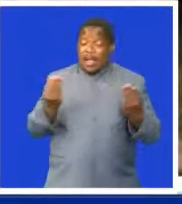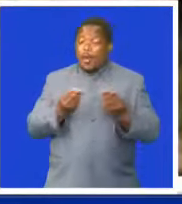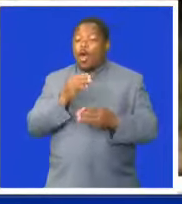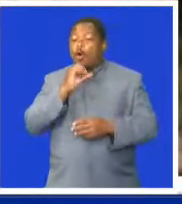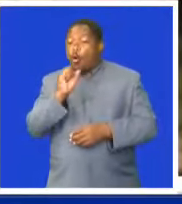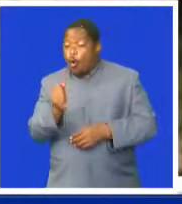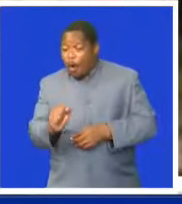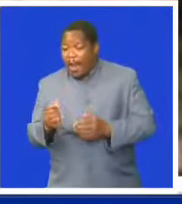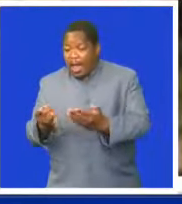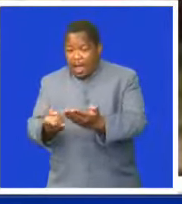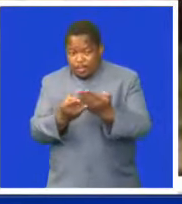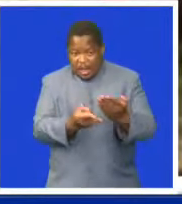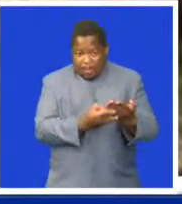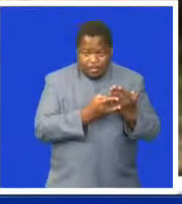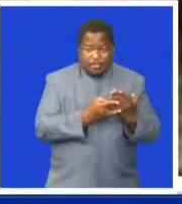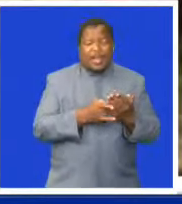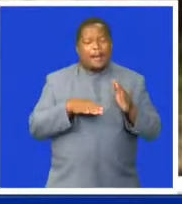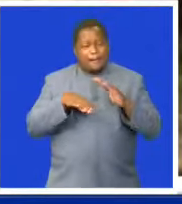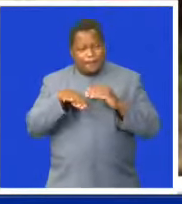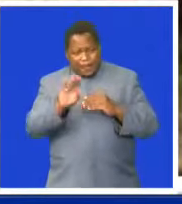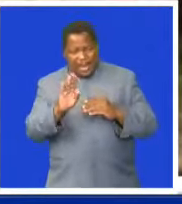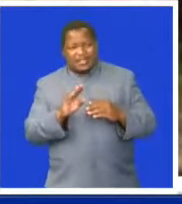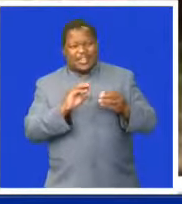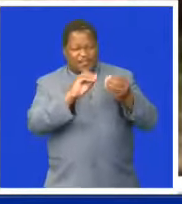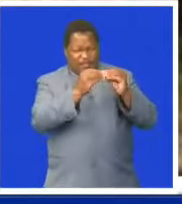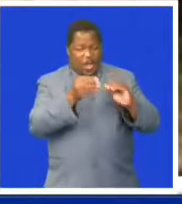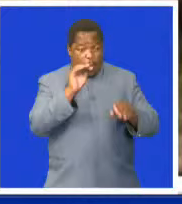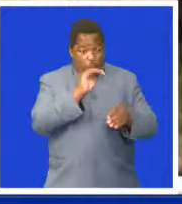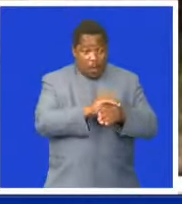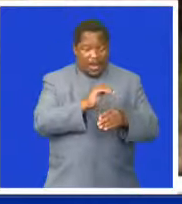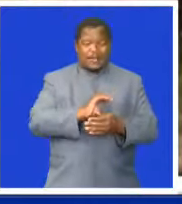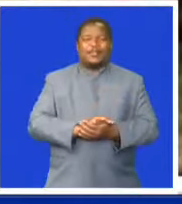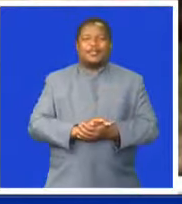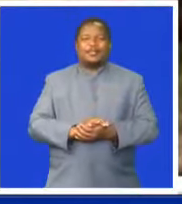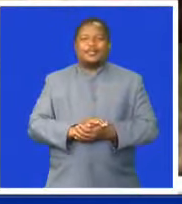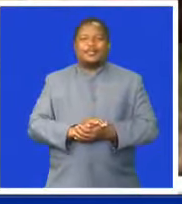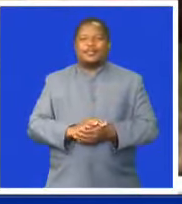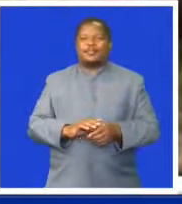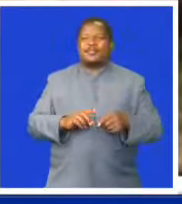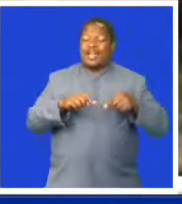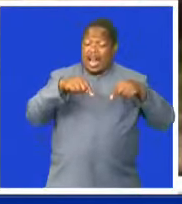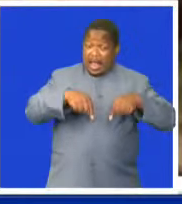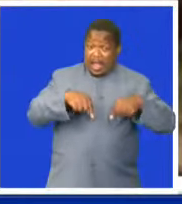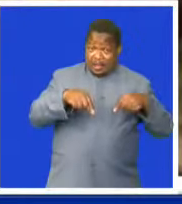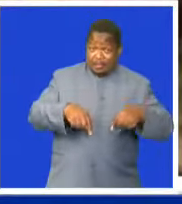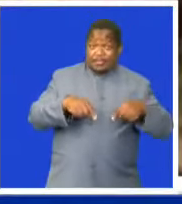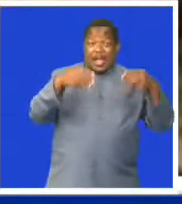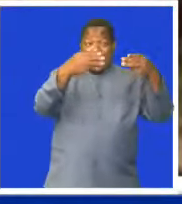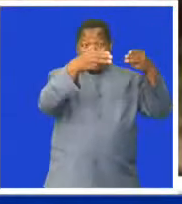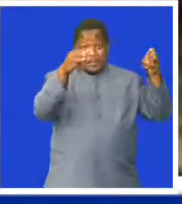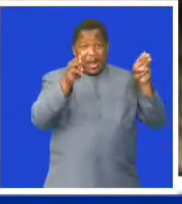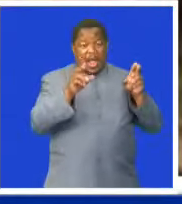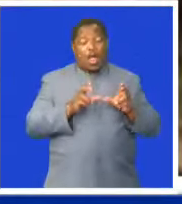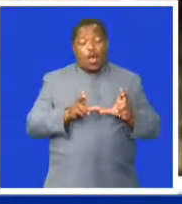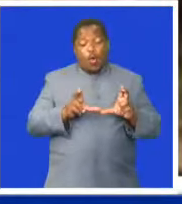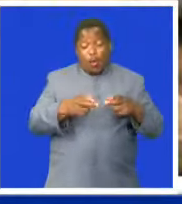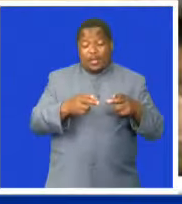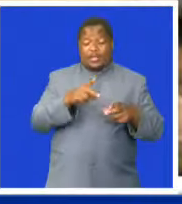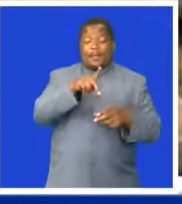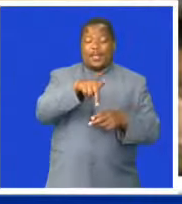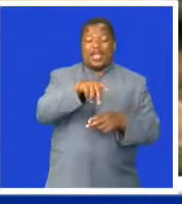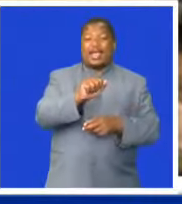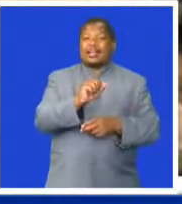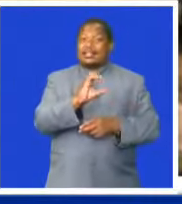kwetimali tembuso, iPublic Affairs Committee livakashele indzawo yaseMangayane kuyobuka kusebenza kwanali indzawo leyakhiwako